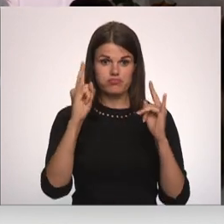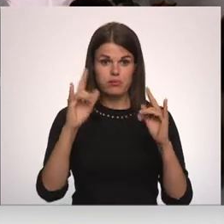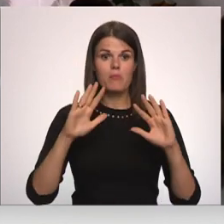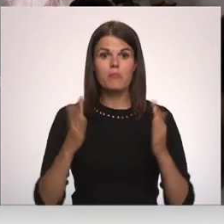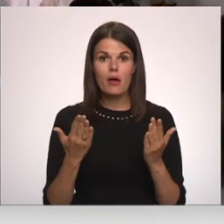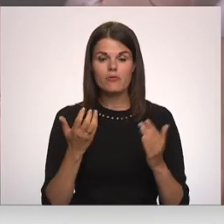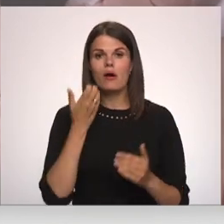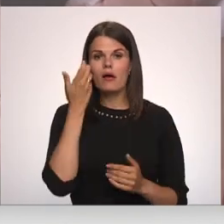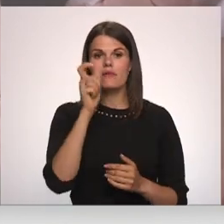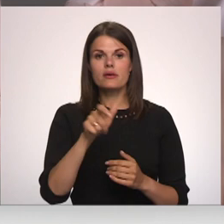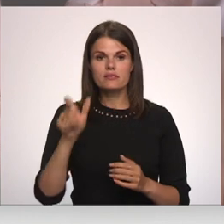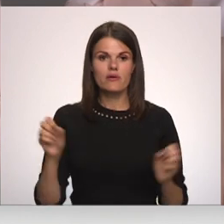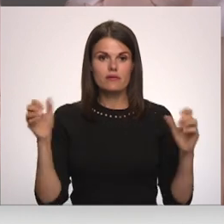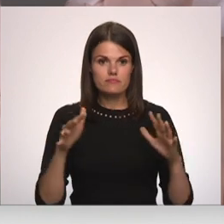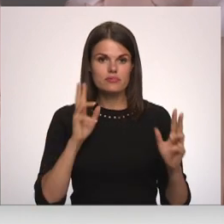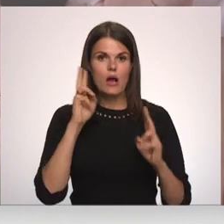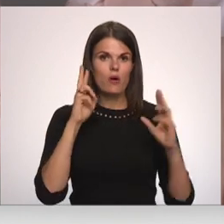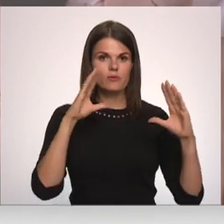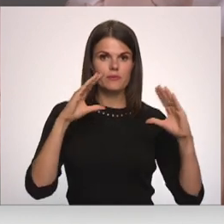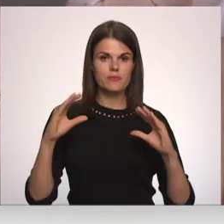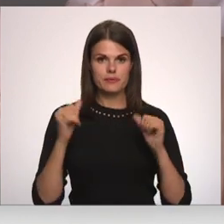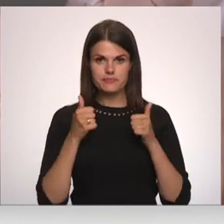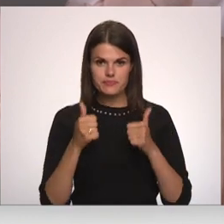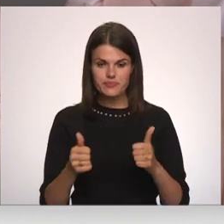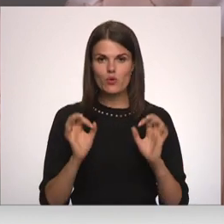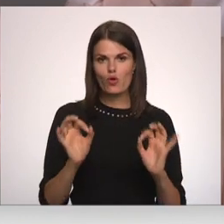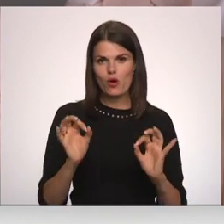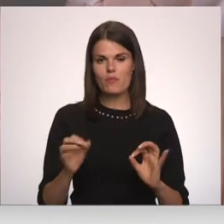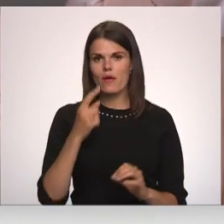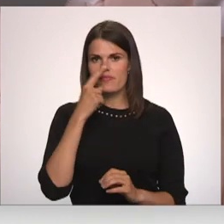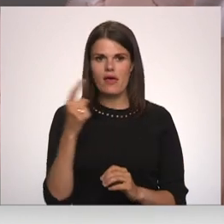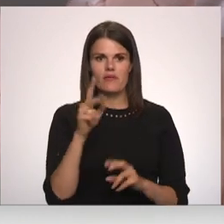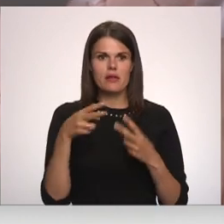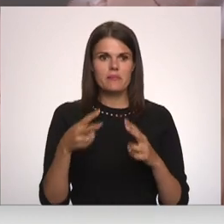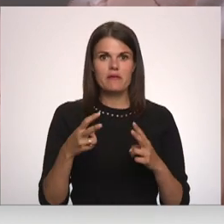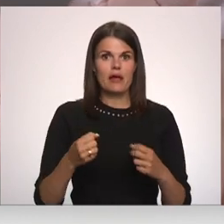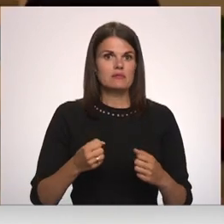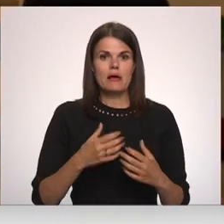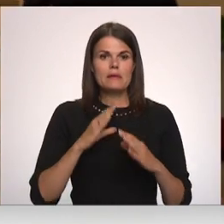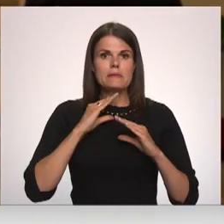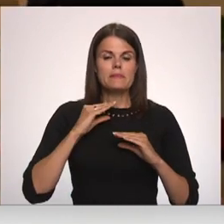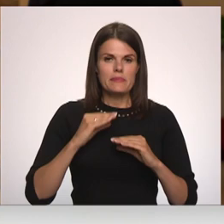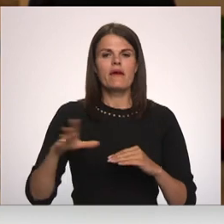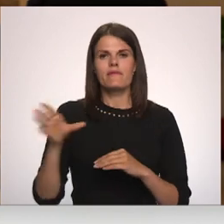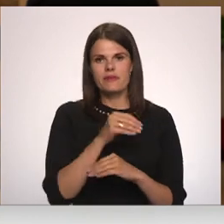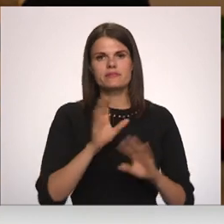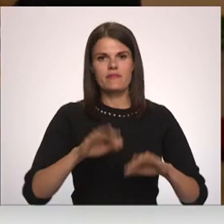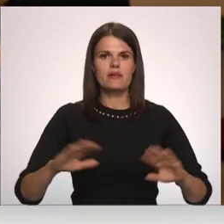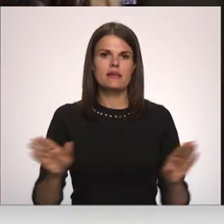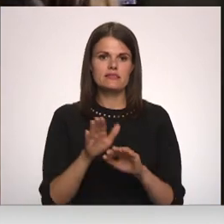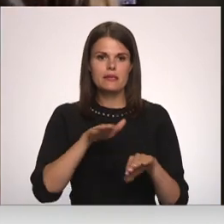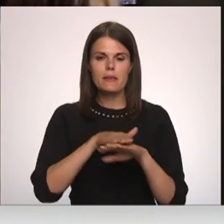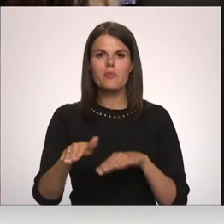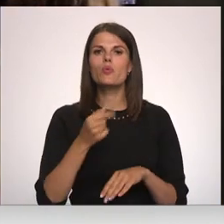tad, kad ieradās publika un akustika normalizējās, un līdz ar to nevienam nebija tik ļoti jāknapinās, viss varēja dziedāt ar tādu piepildītu